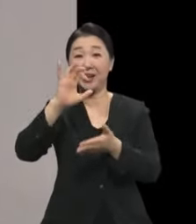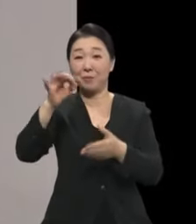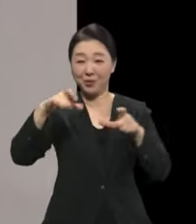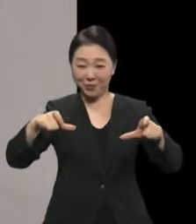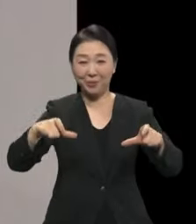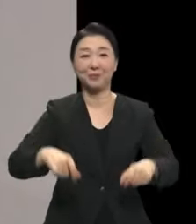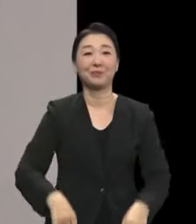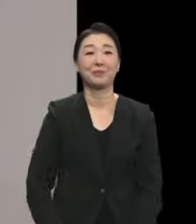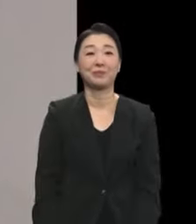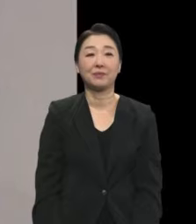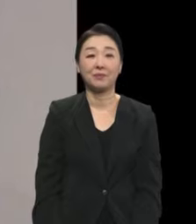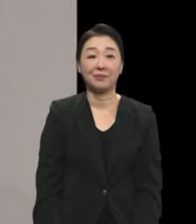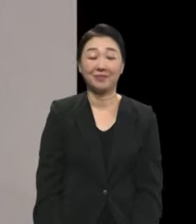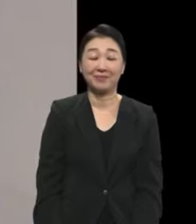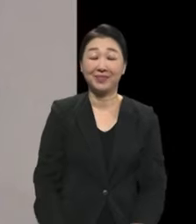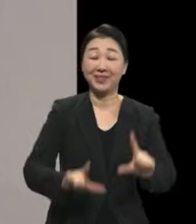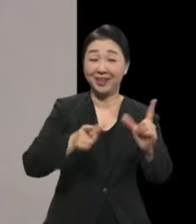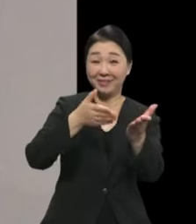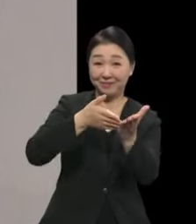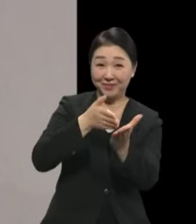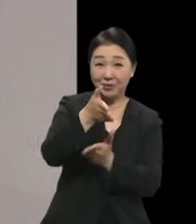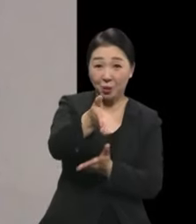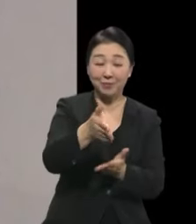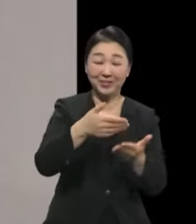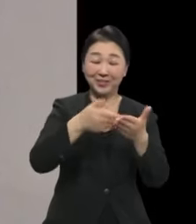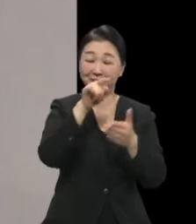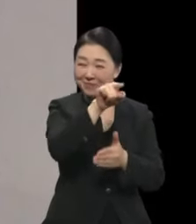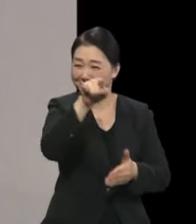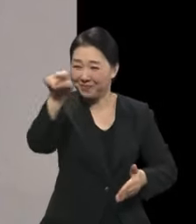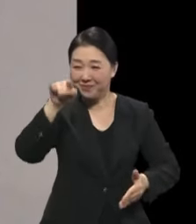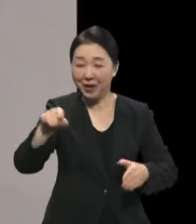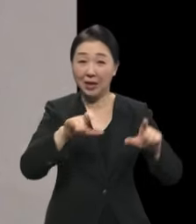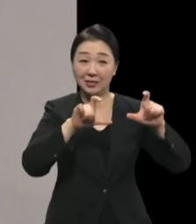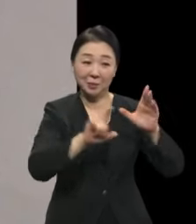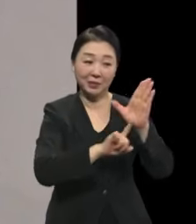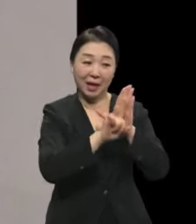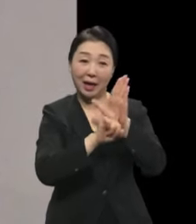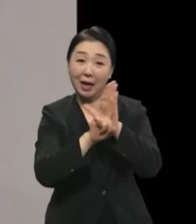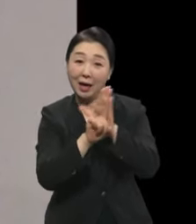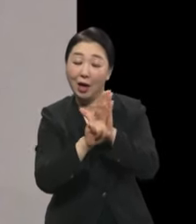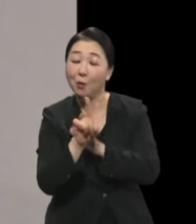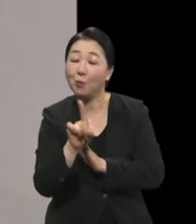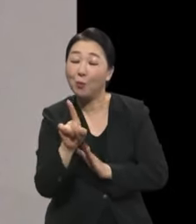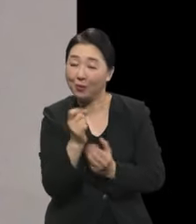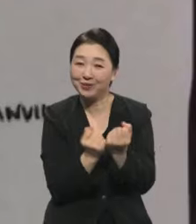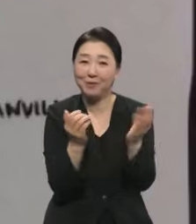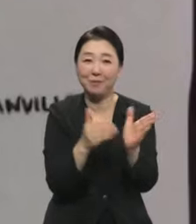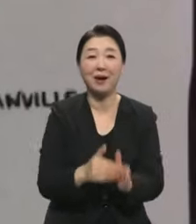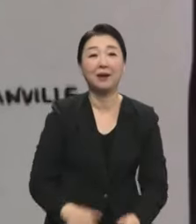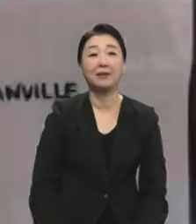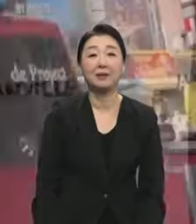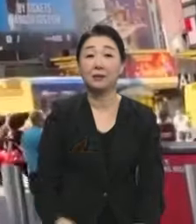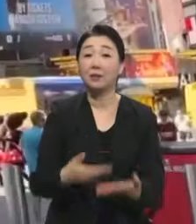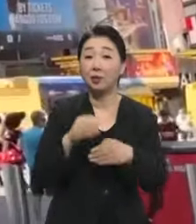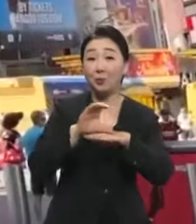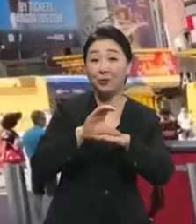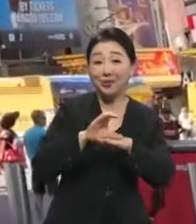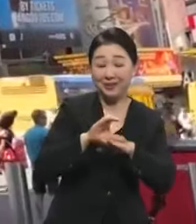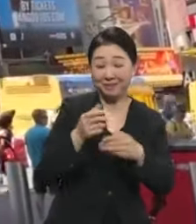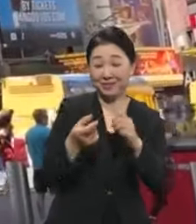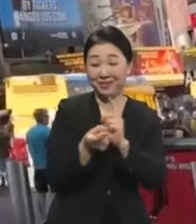있습니다. 기상캐스터는 지도를 차례차례 짚으면서 지역별 기온이 얼마나 되는지 설명했습니다. 컴퓨터